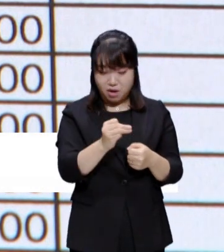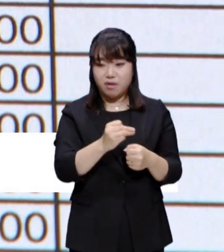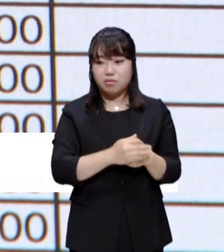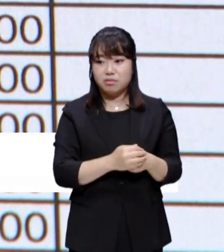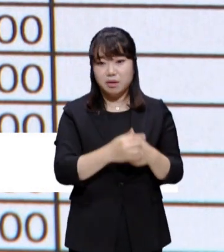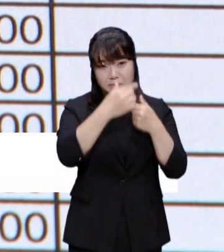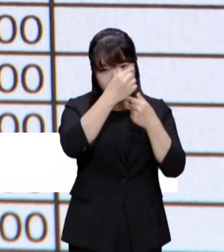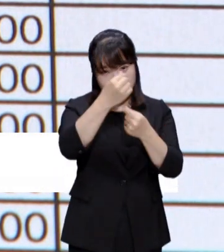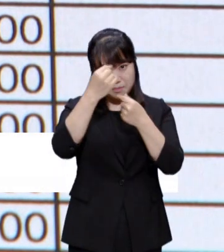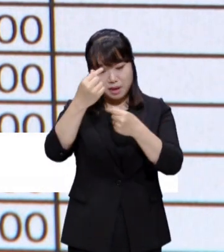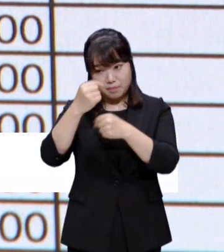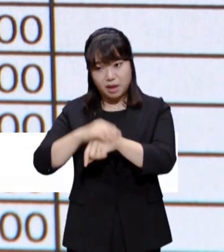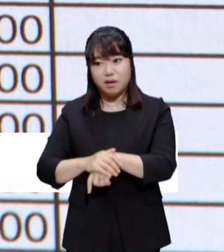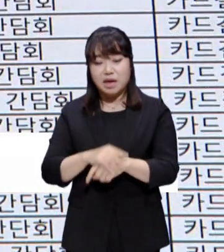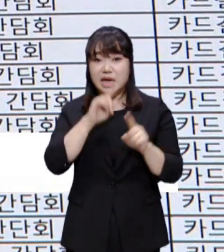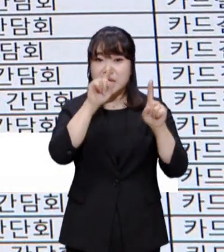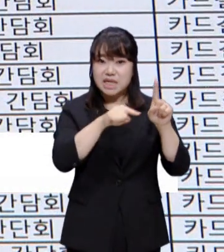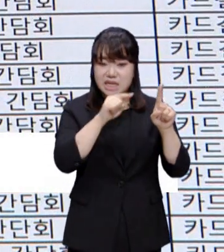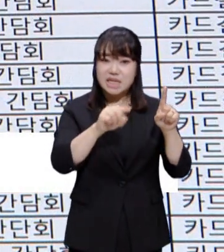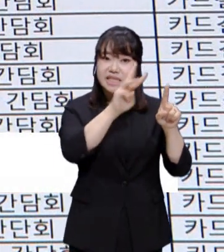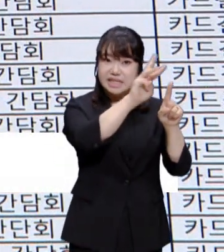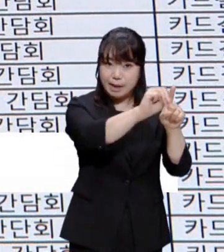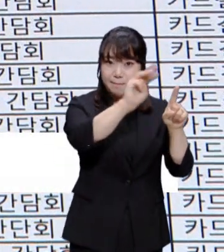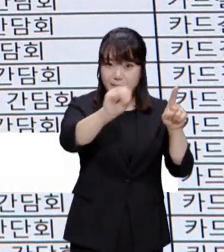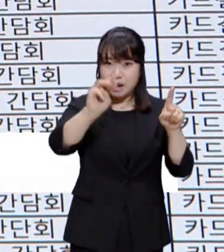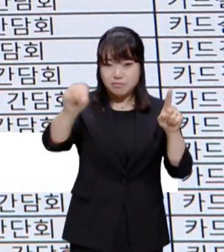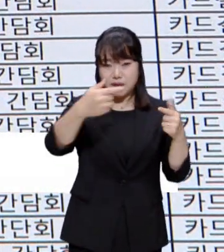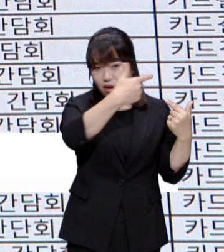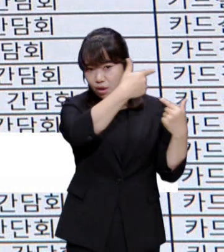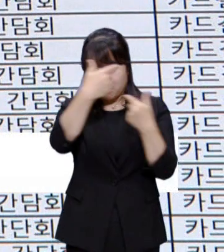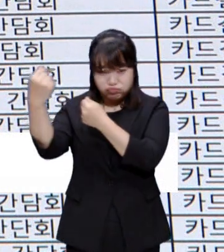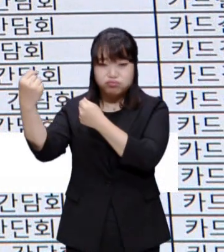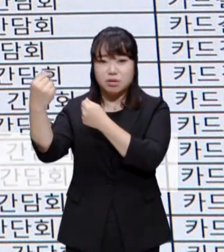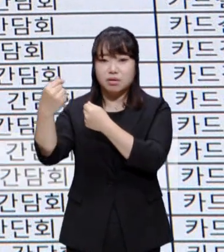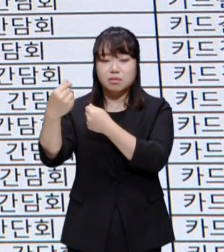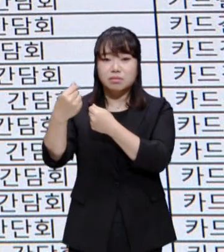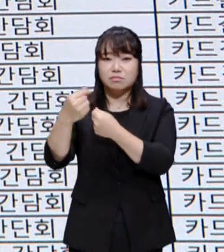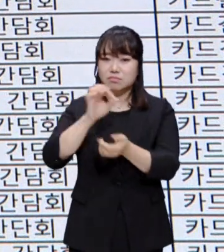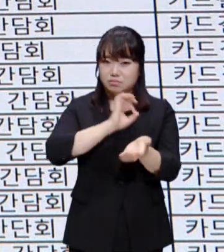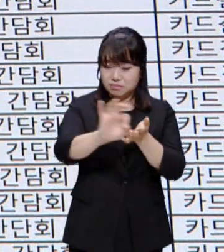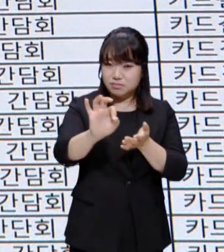동일합니다. 1인당 3만 원씩 일괄적으로 썼다는 겁니다.